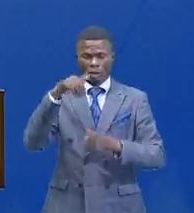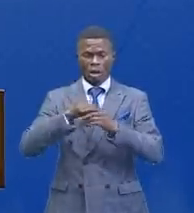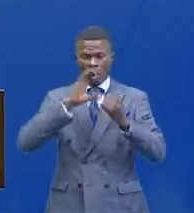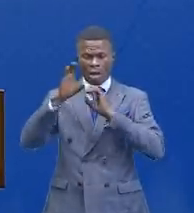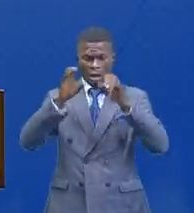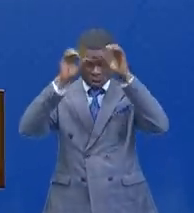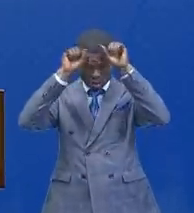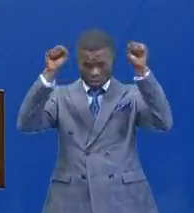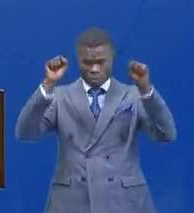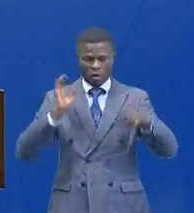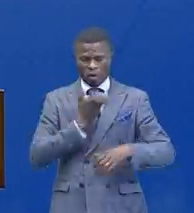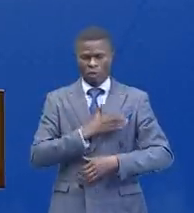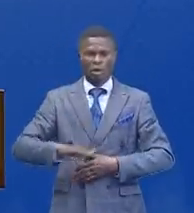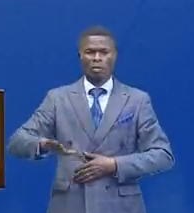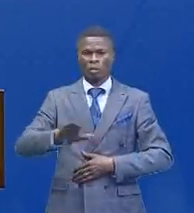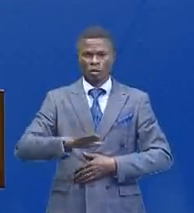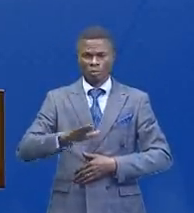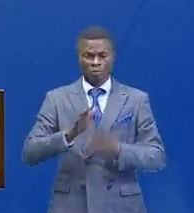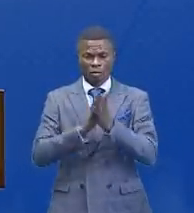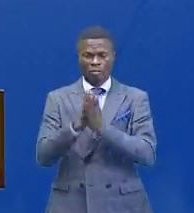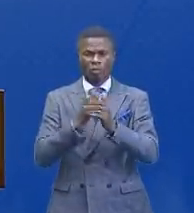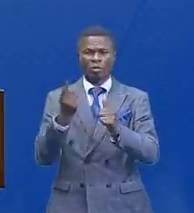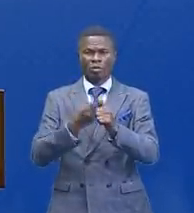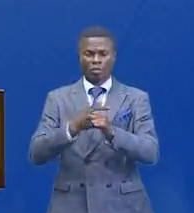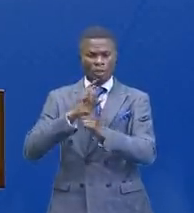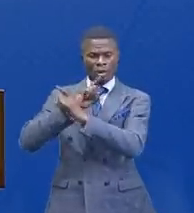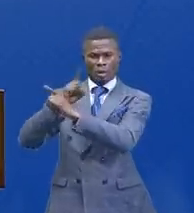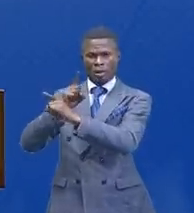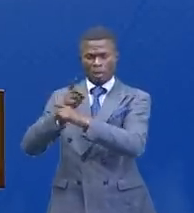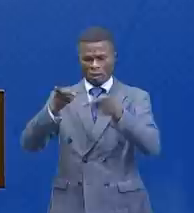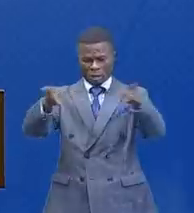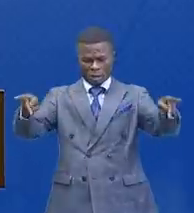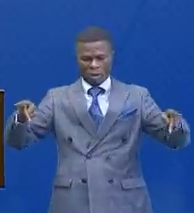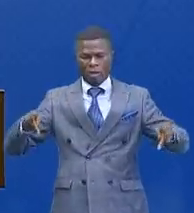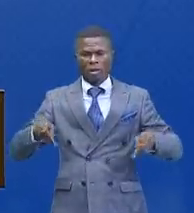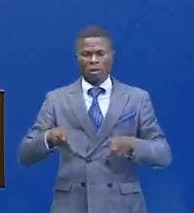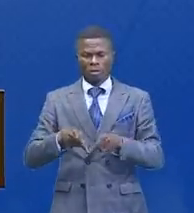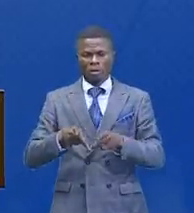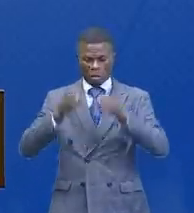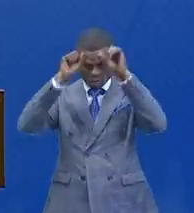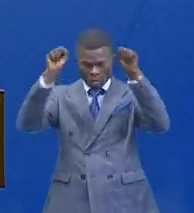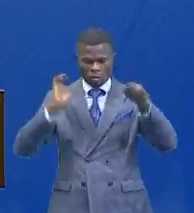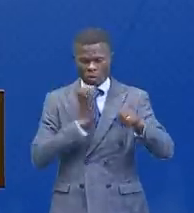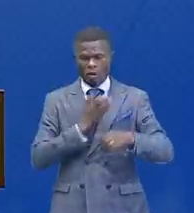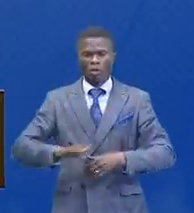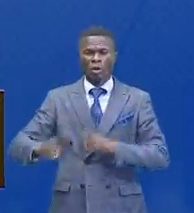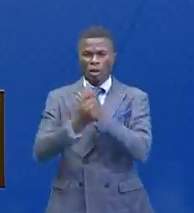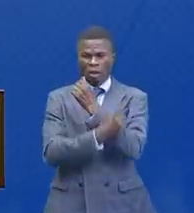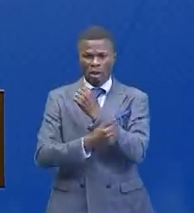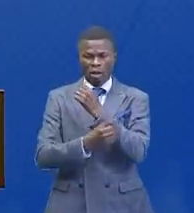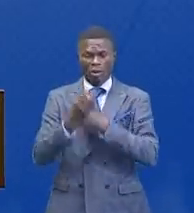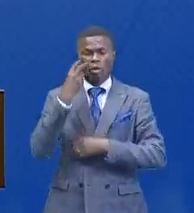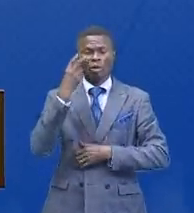du président de la République a porté sur la protection de l'environnement. Le président de la République a